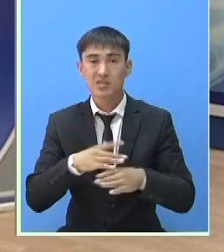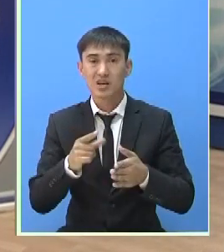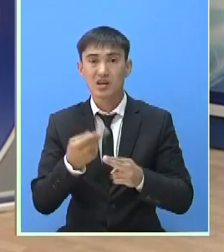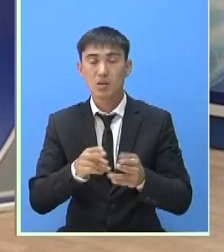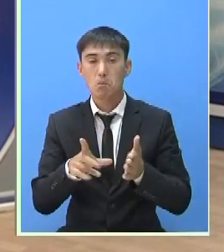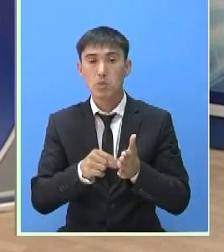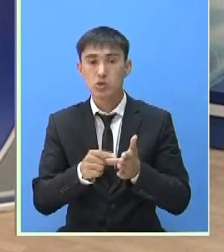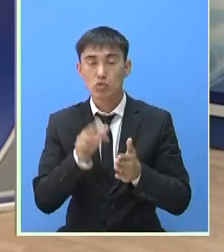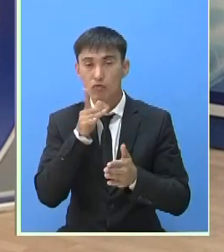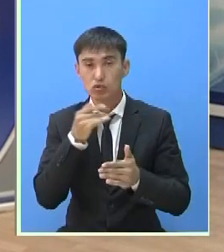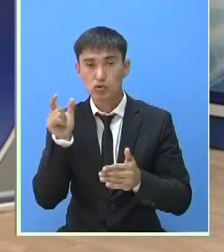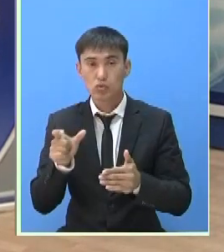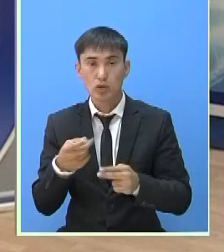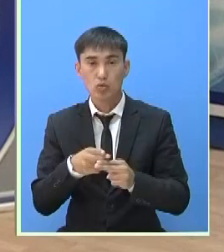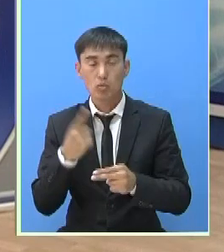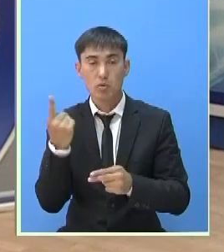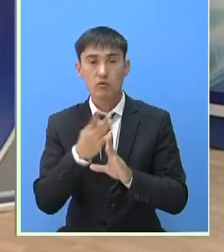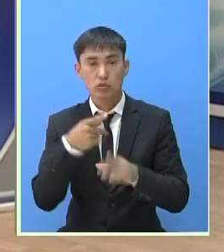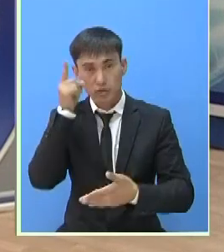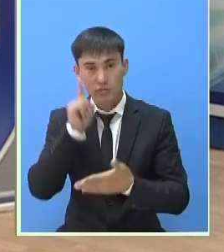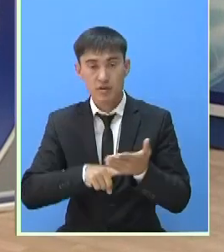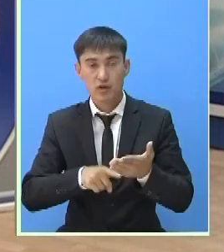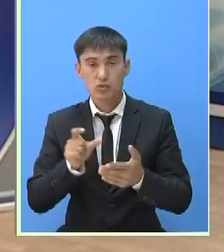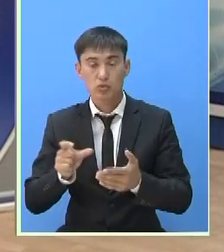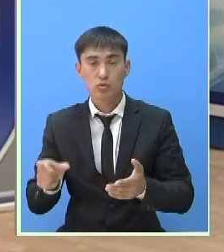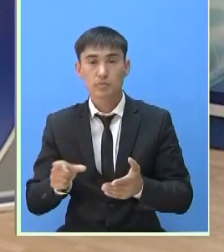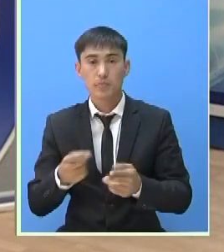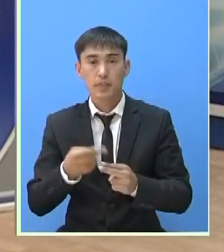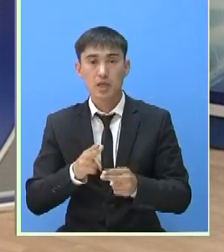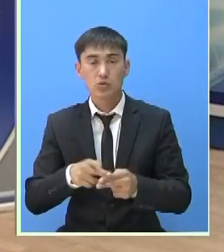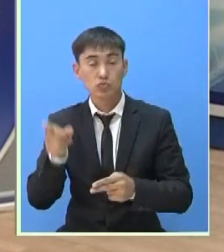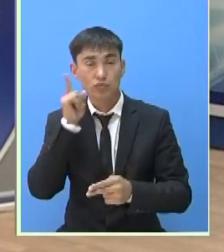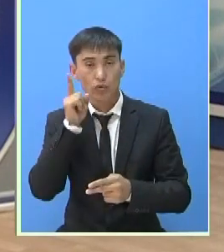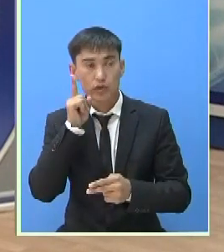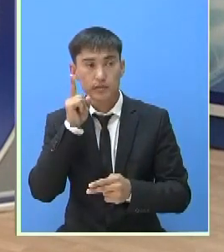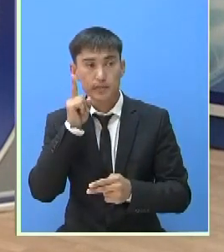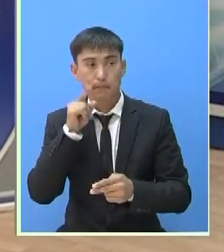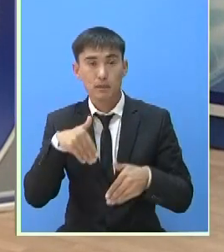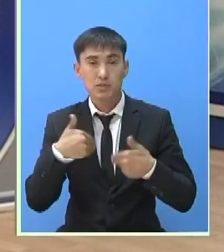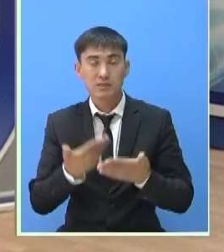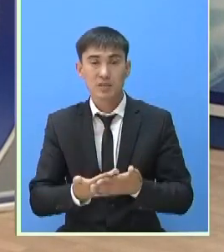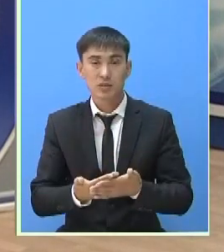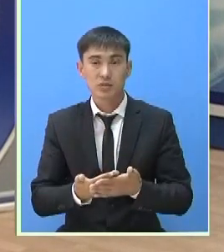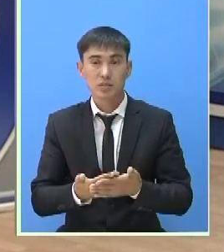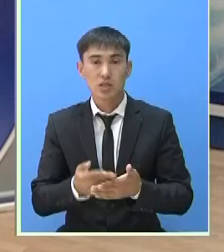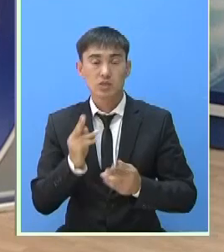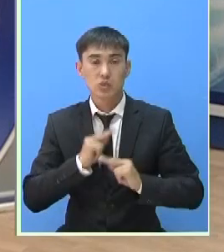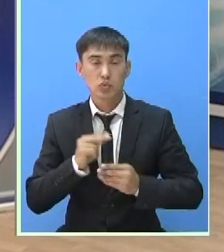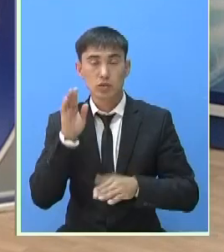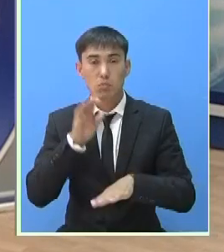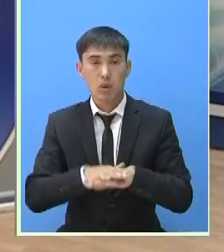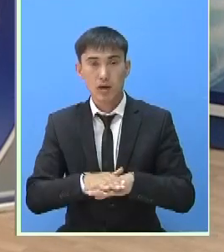пенсионного возраста люди, которые в первую очередь доверяются к этим лицам, которые им звонят, представляются сотрудниками